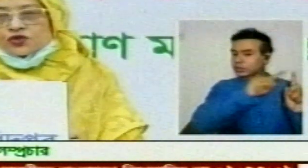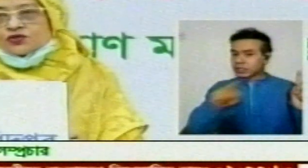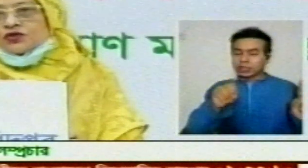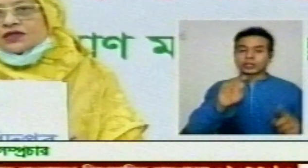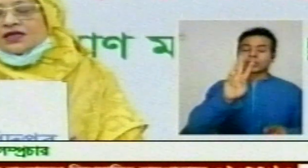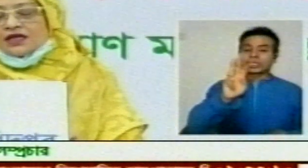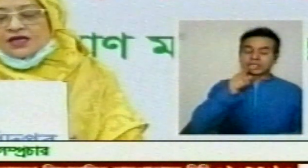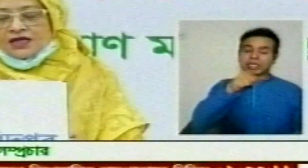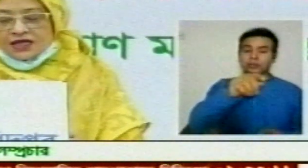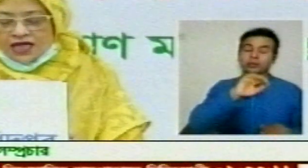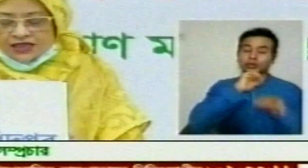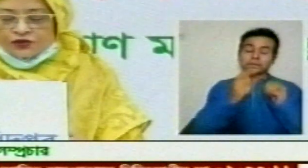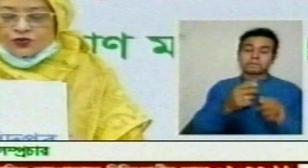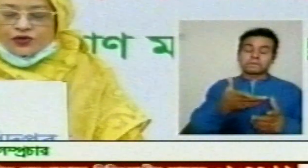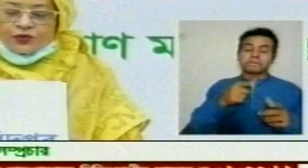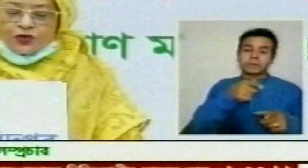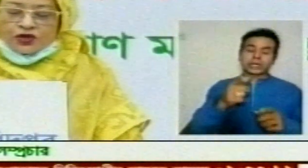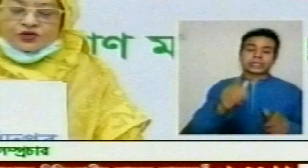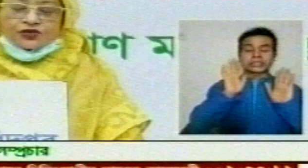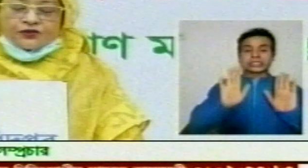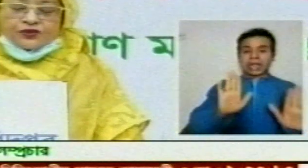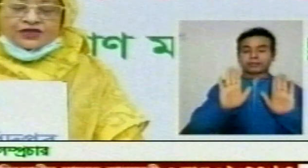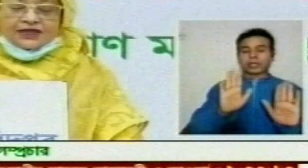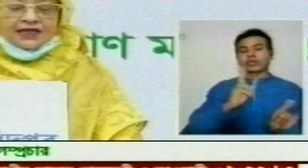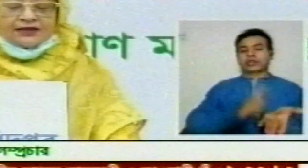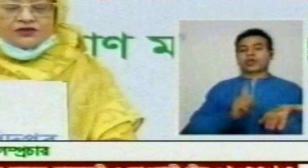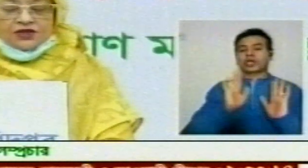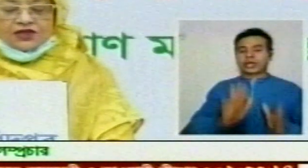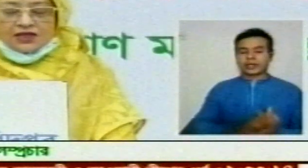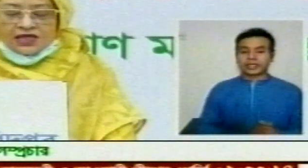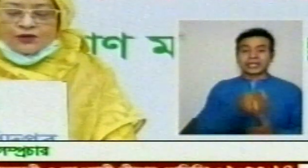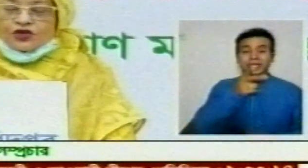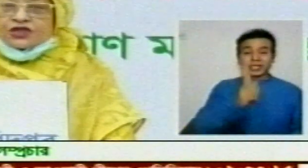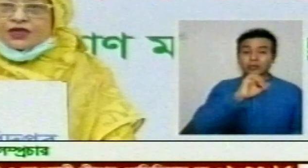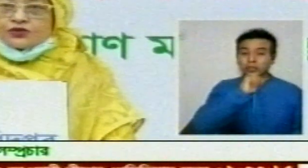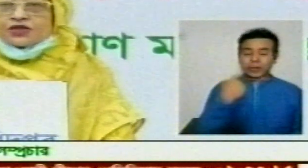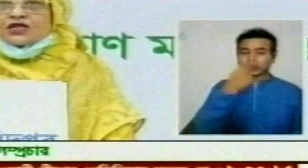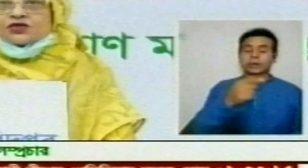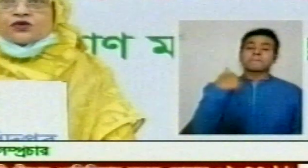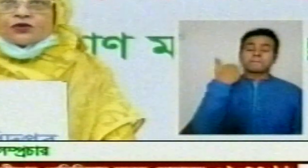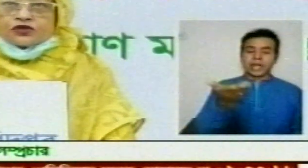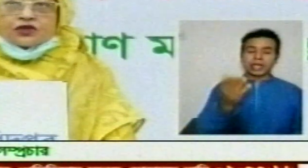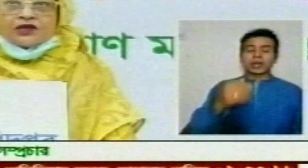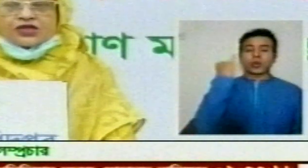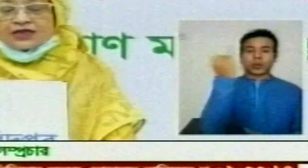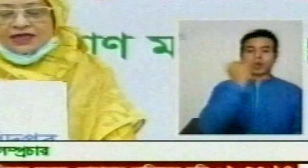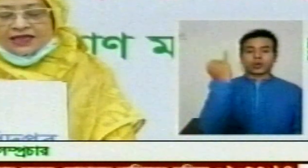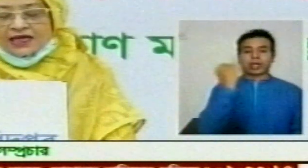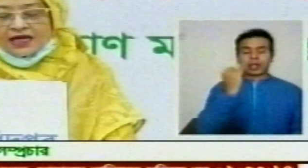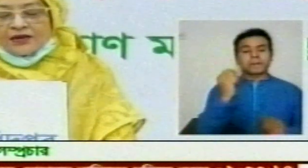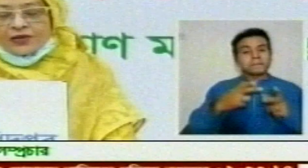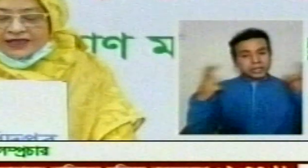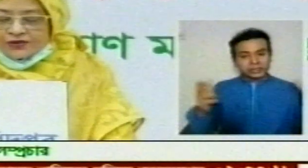এবং সতর্কতা আশা করব এবং পরামর্শ দিব যে তারা এই বয়সের মানুষরা আসলে কর্মস্থলে বেশি